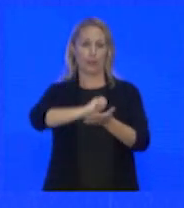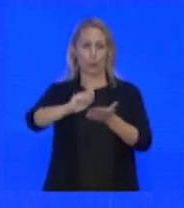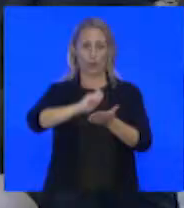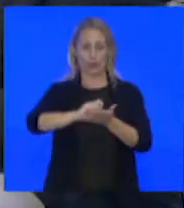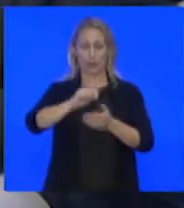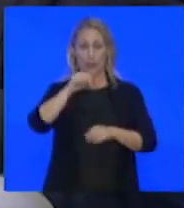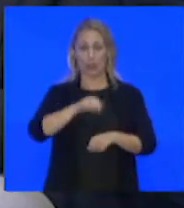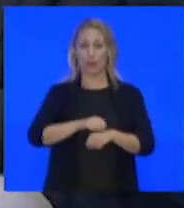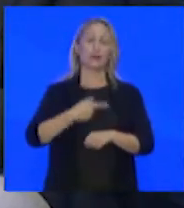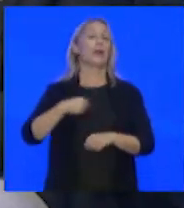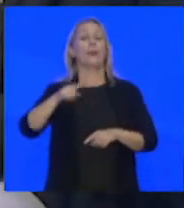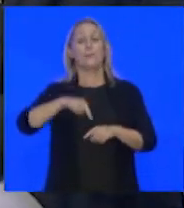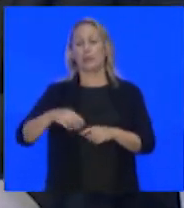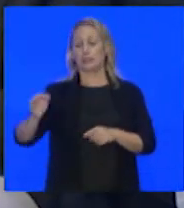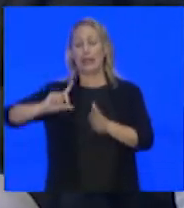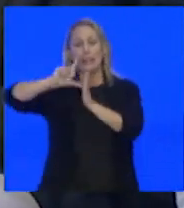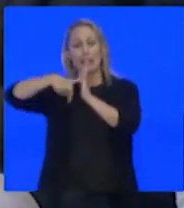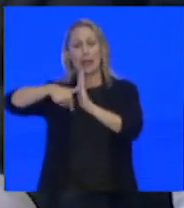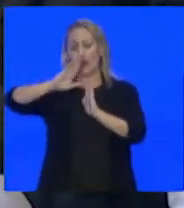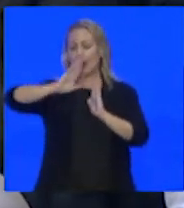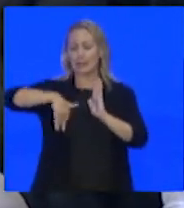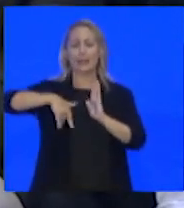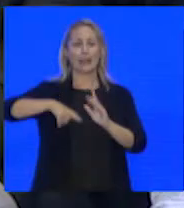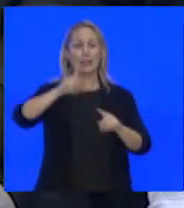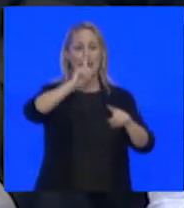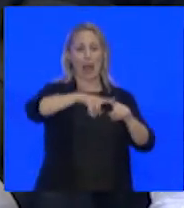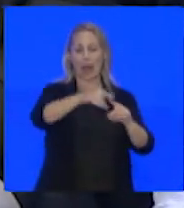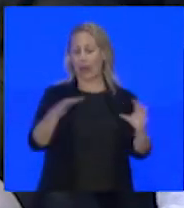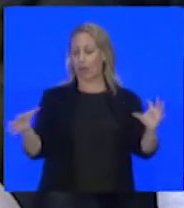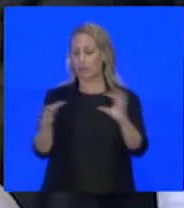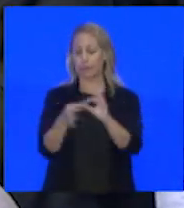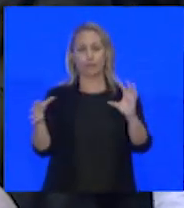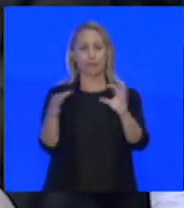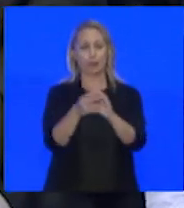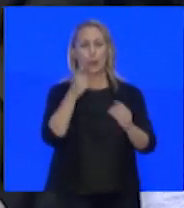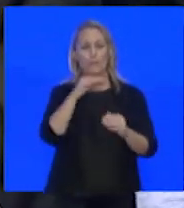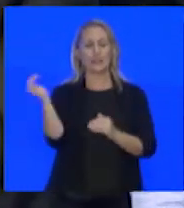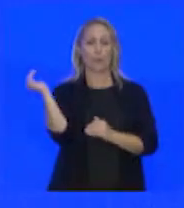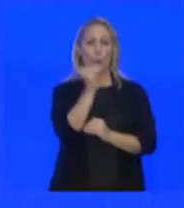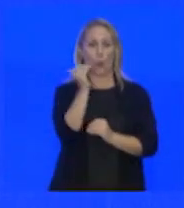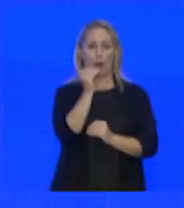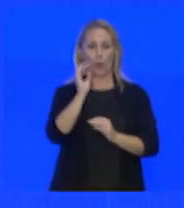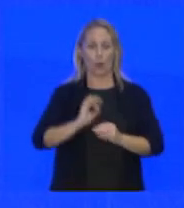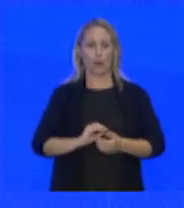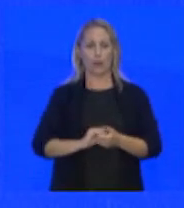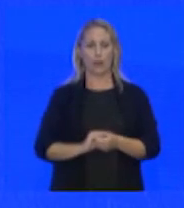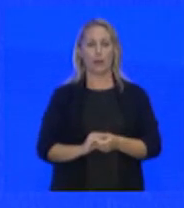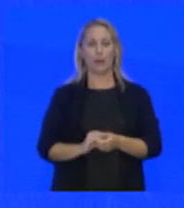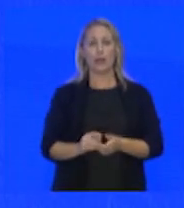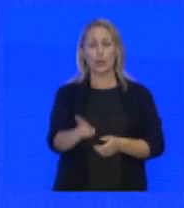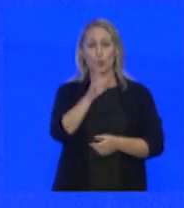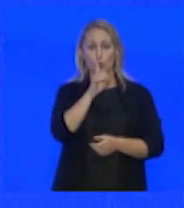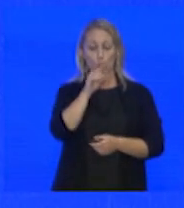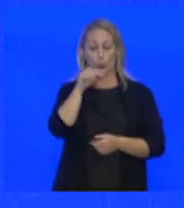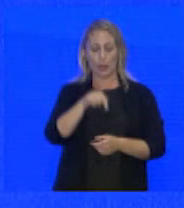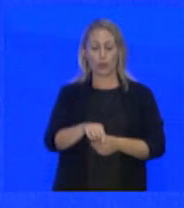της υπηρετικής Ελλάδος με τις Κυκλάδες και την Κρήτη, το δεκανίσω με την Κρήτη, δρομολογούνται ταχύτατα. Και στο ίδιο